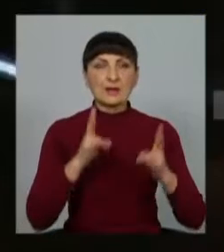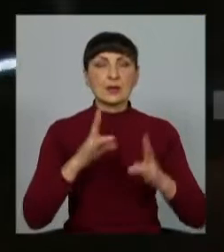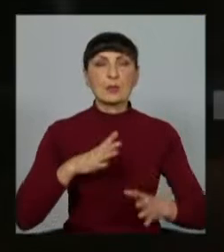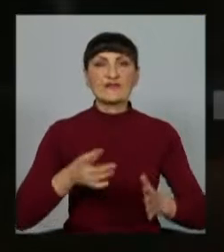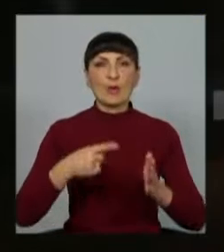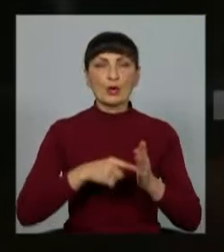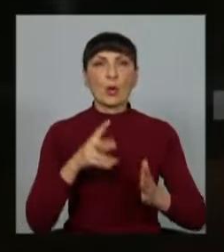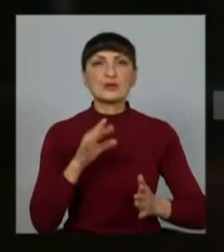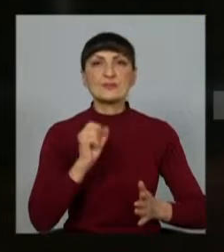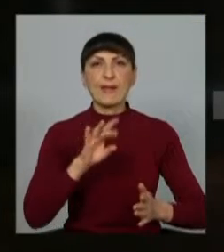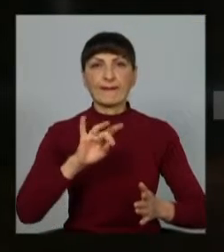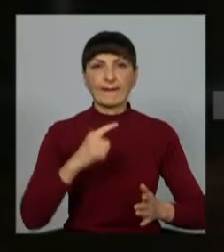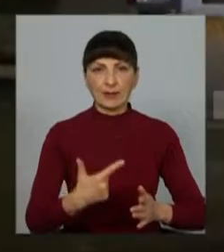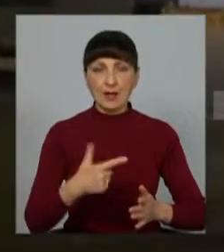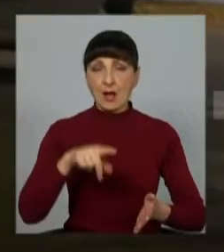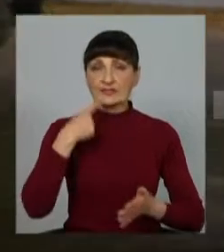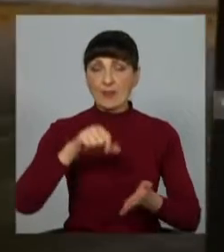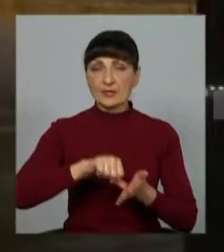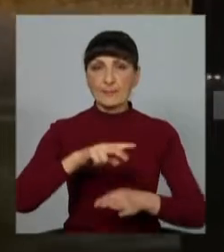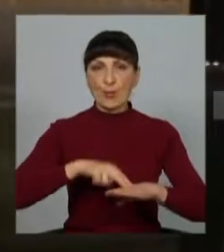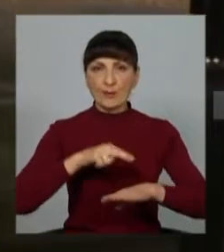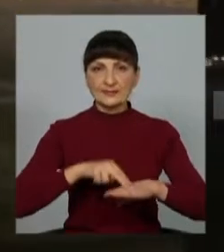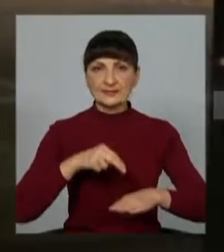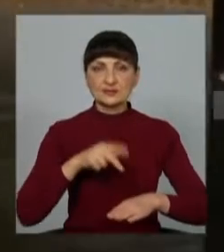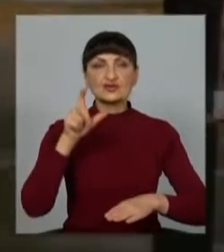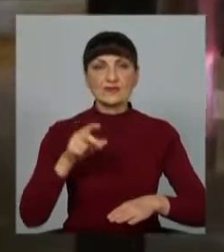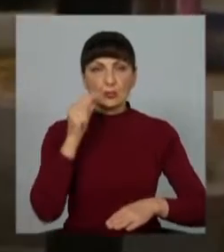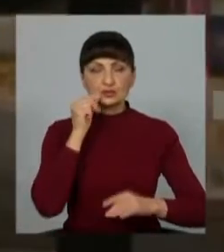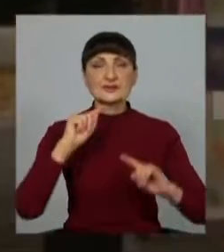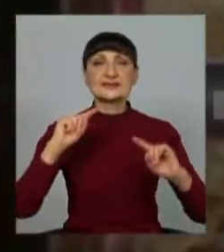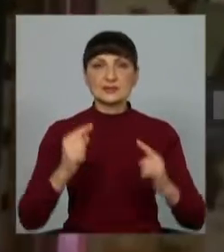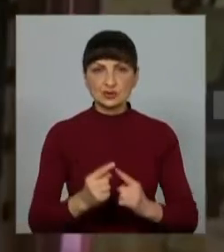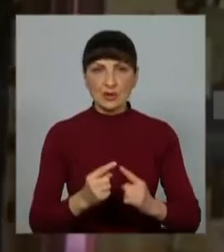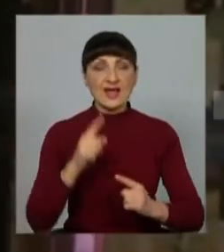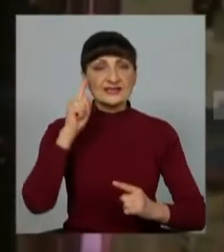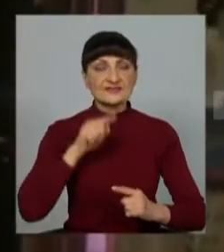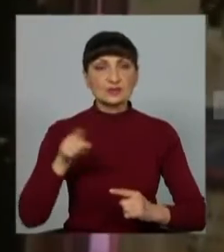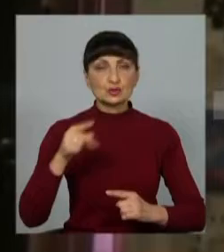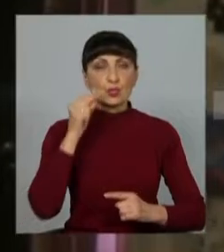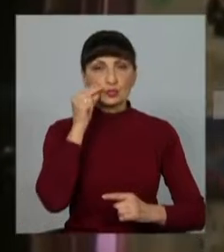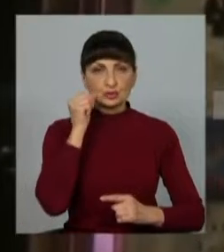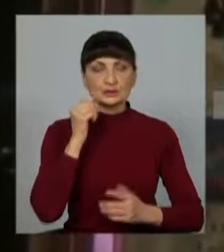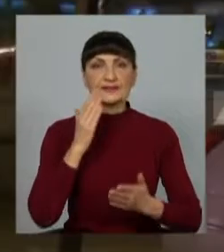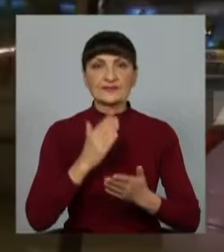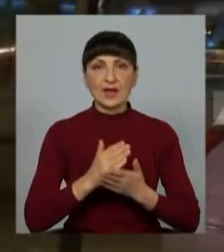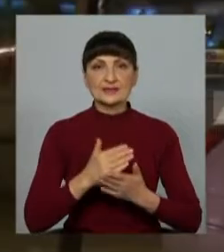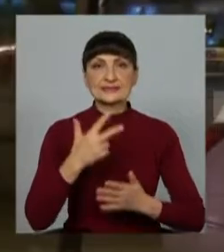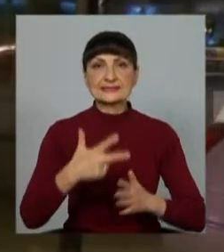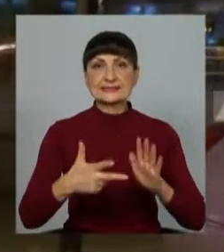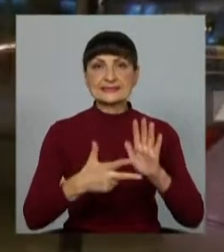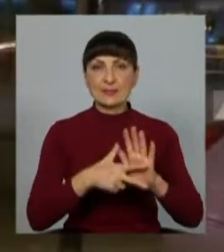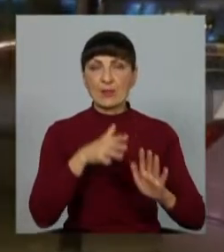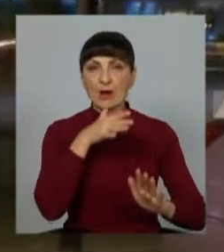произошла в городе Консберг. По словам представителей полиции, нападавшего задержали. Известно, что подозреваемый является